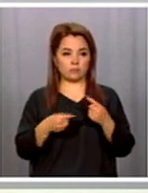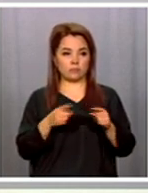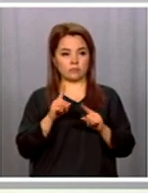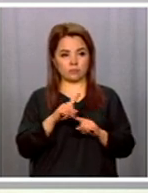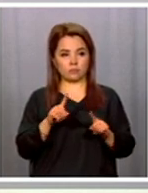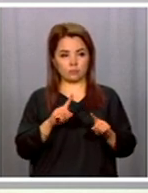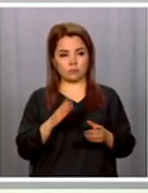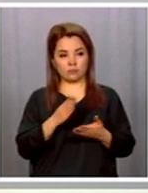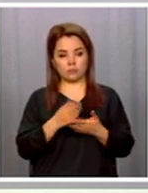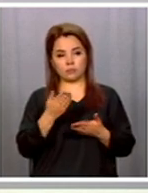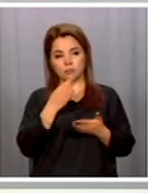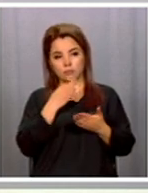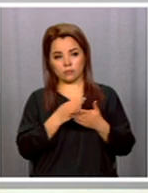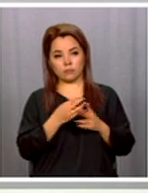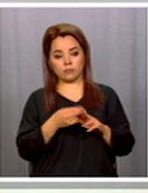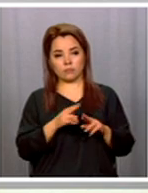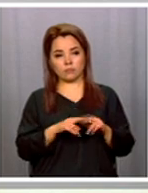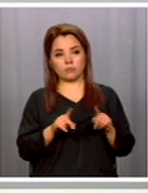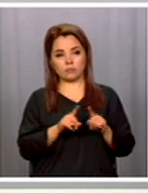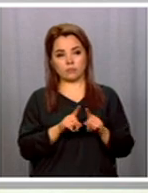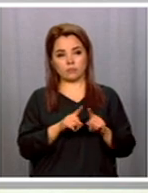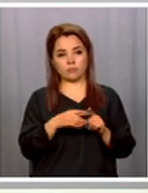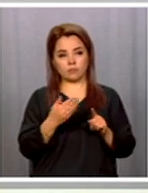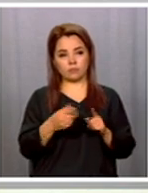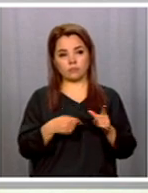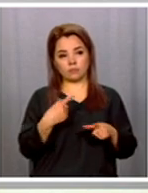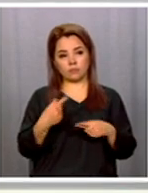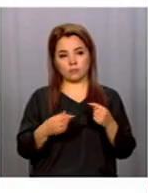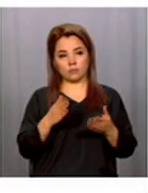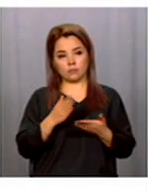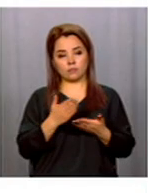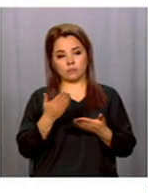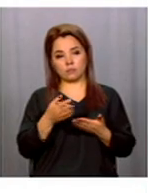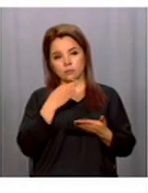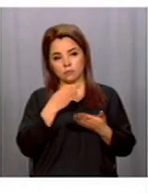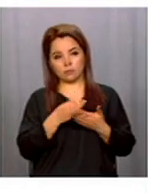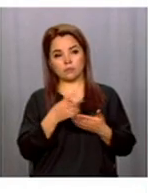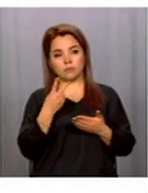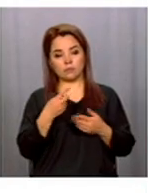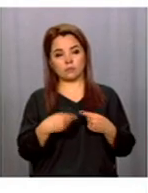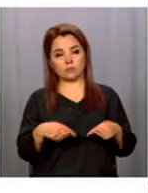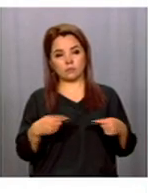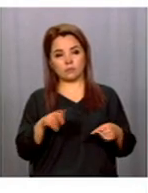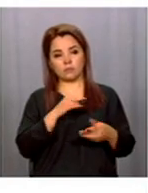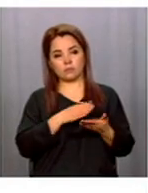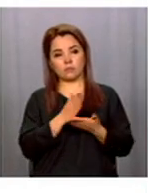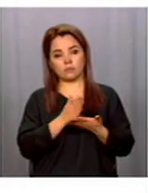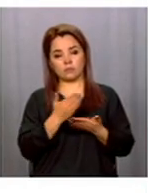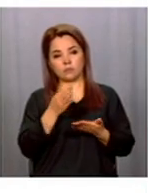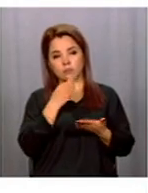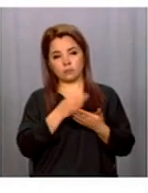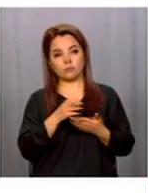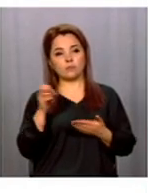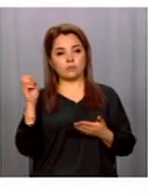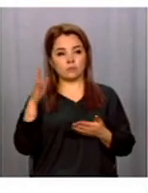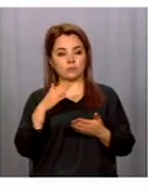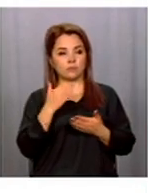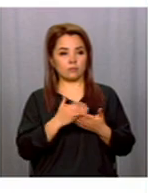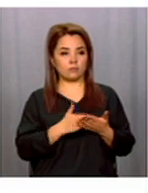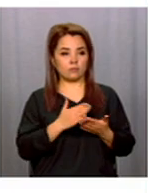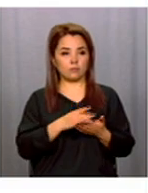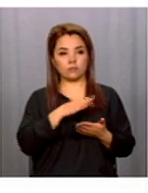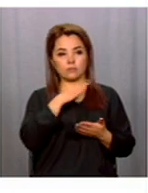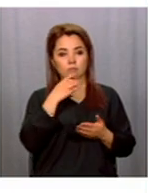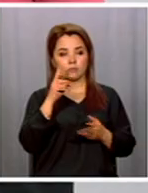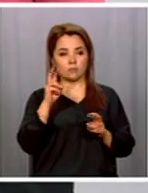ерекшеліктері балалар, бұлардың жапырақтарында, жапырақтары екі түрлі қызмет атқарады, яғни фотосинтез және көбею